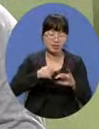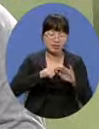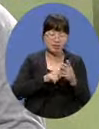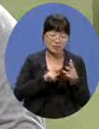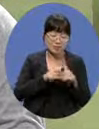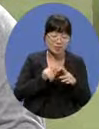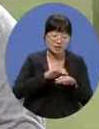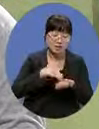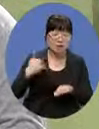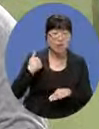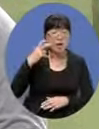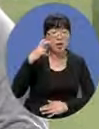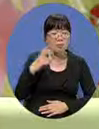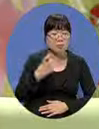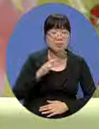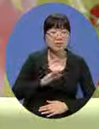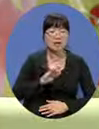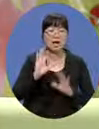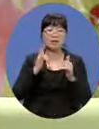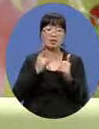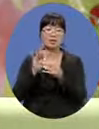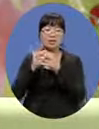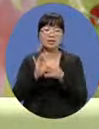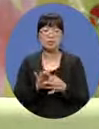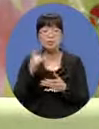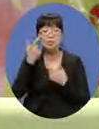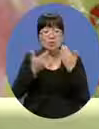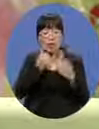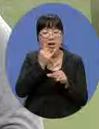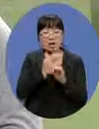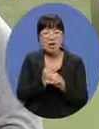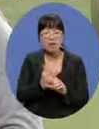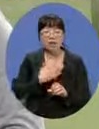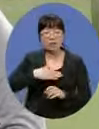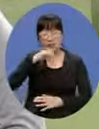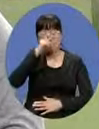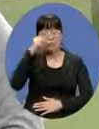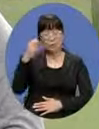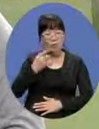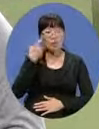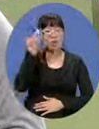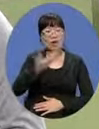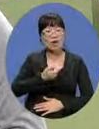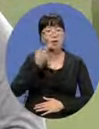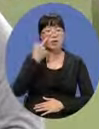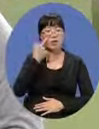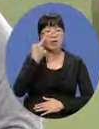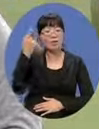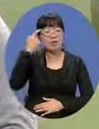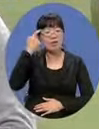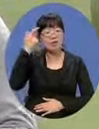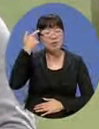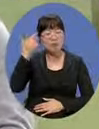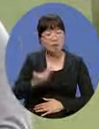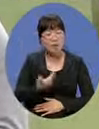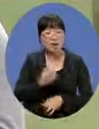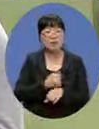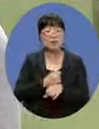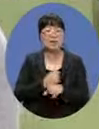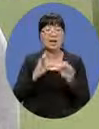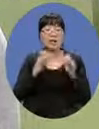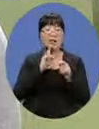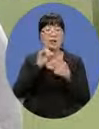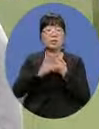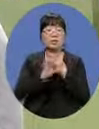이렇게 생각하는 경우가 많은데 아이한테 계속 물어보십시오. 네. 기분 좋아졌을 때 또 물어보세요. 왜 그런지. 왜 그런지 물어보고 아이가